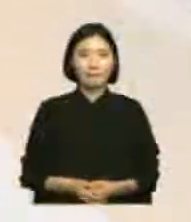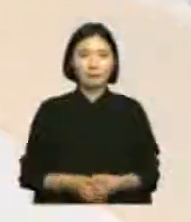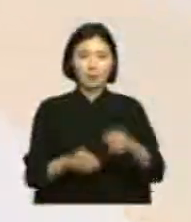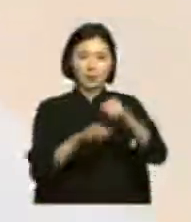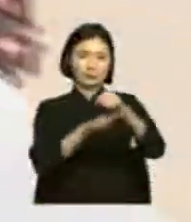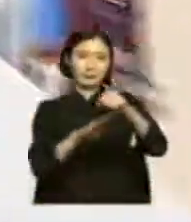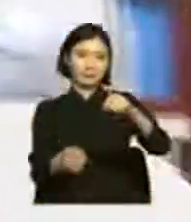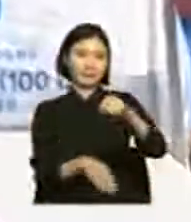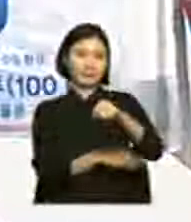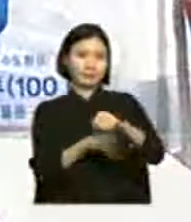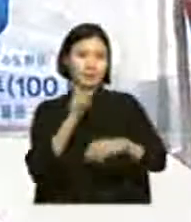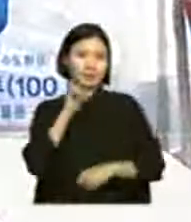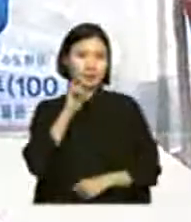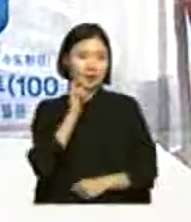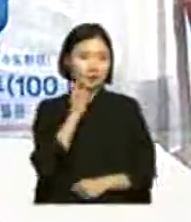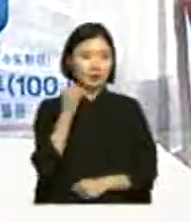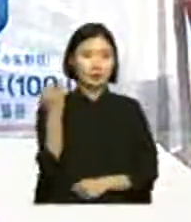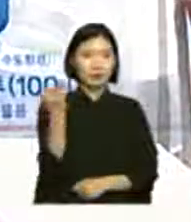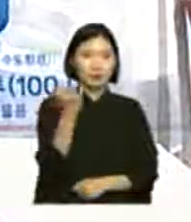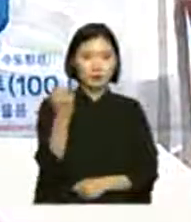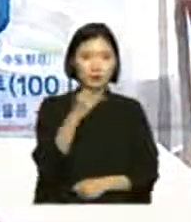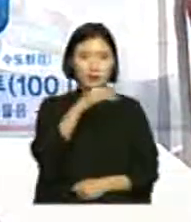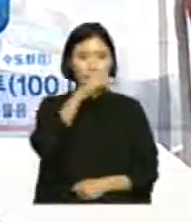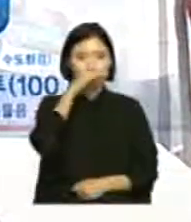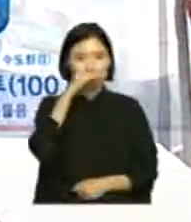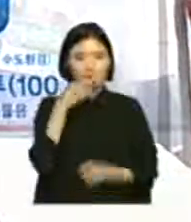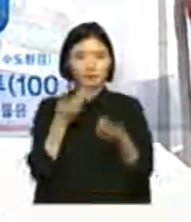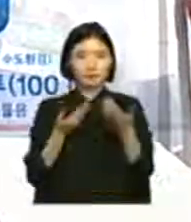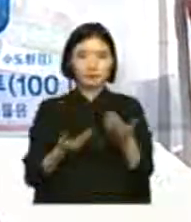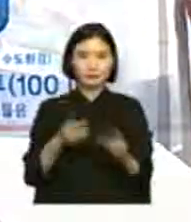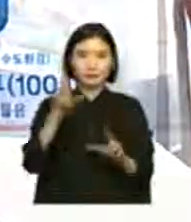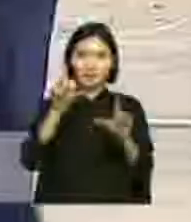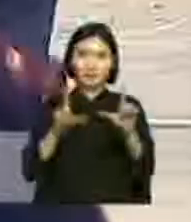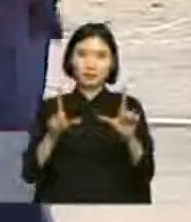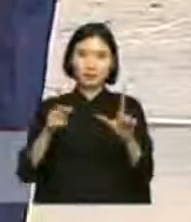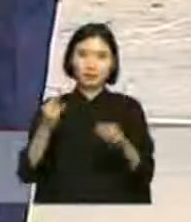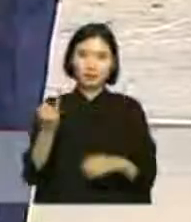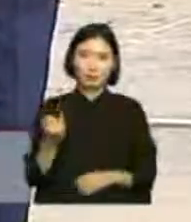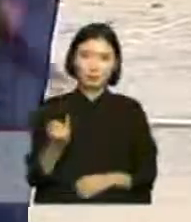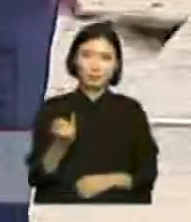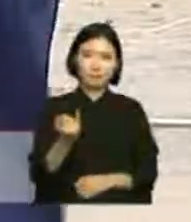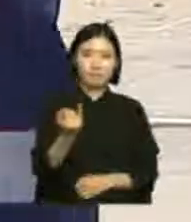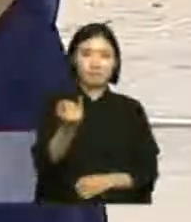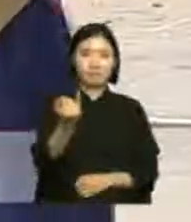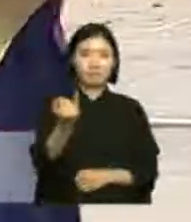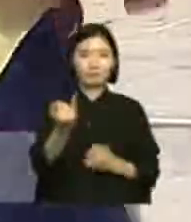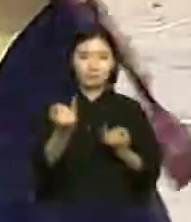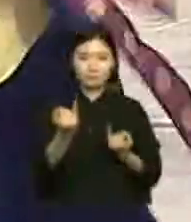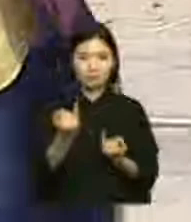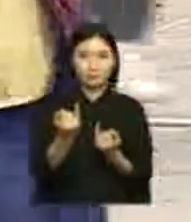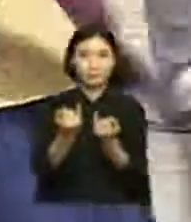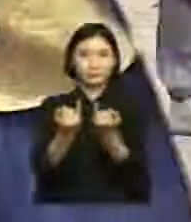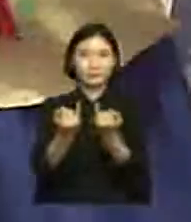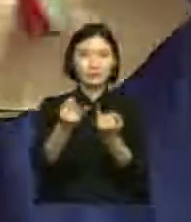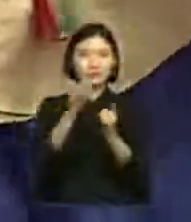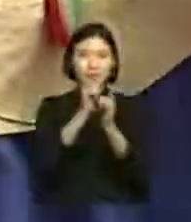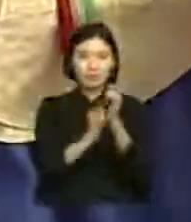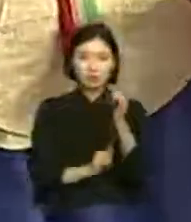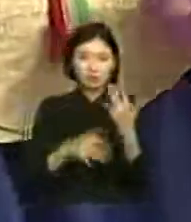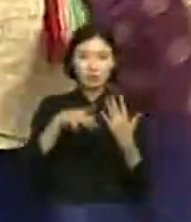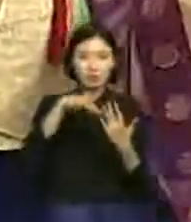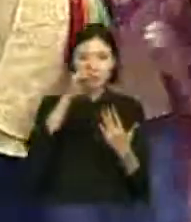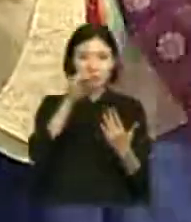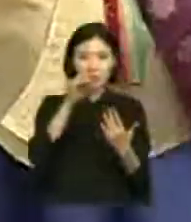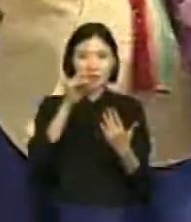한복을 곱게 차려입은 여인들이 단아한 모습으로 한 명씩 입장합니다. 역대 신사임당상으로 선정된